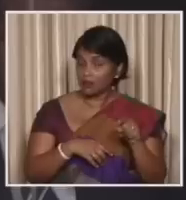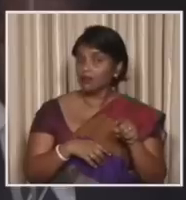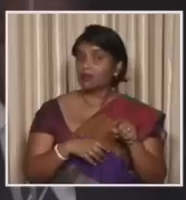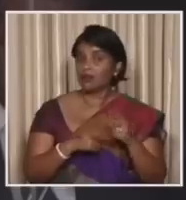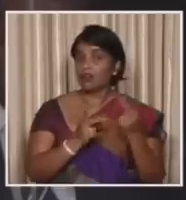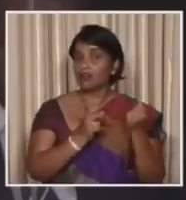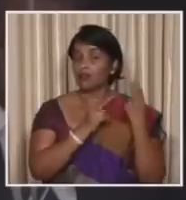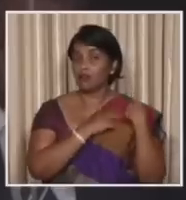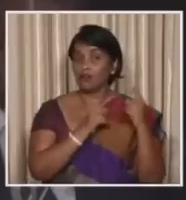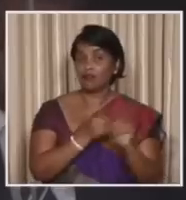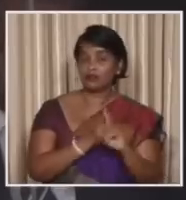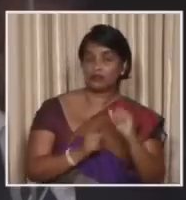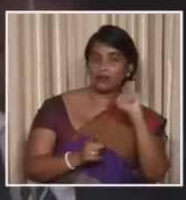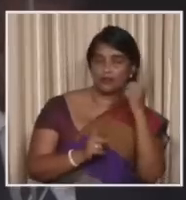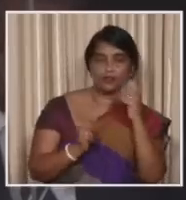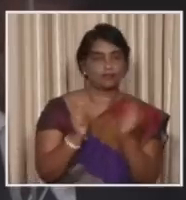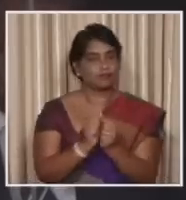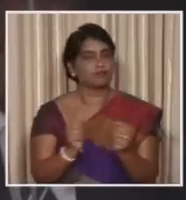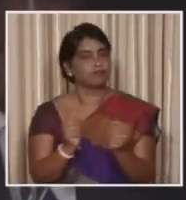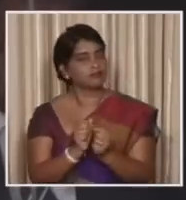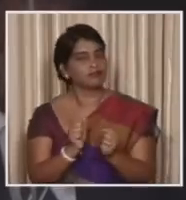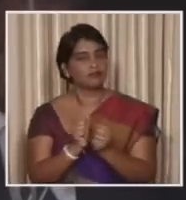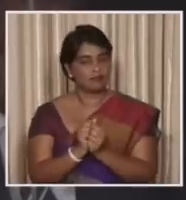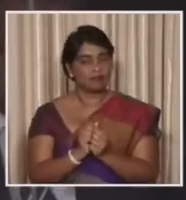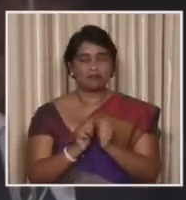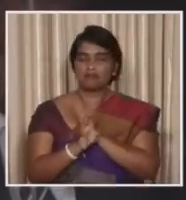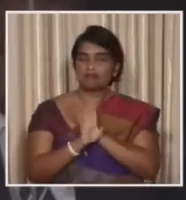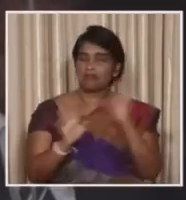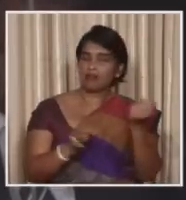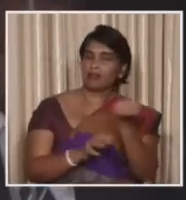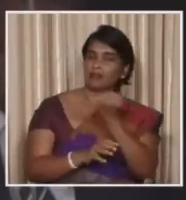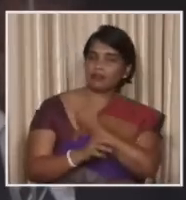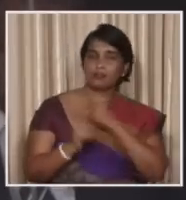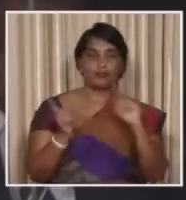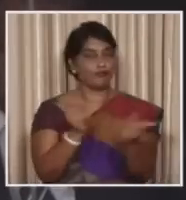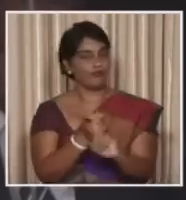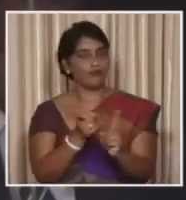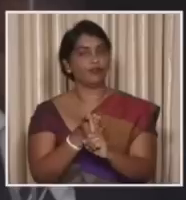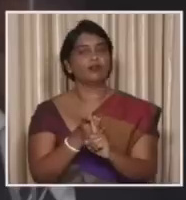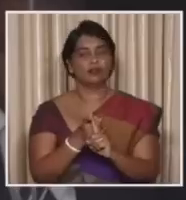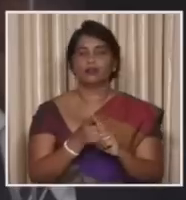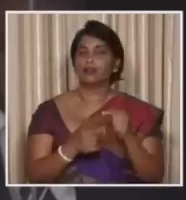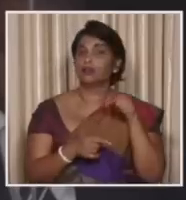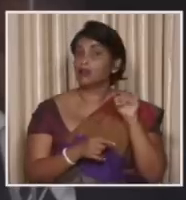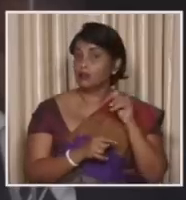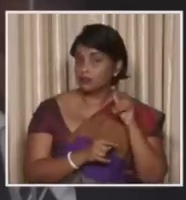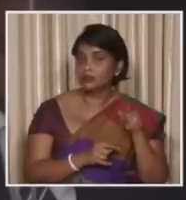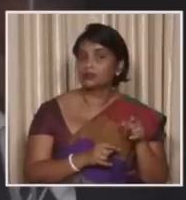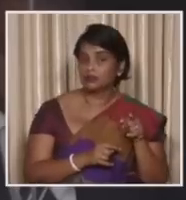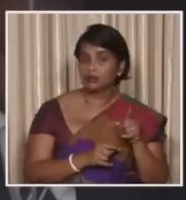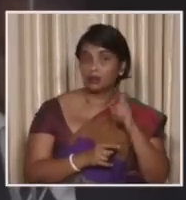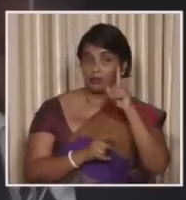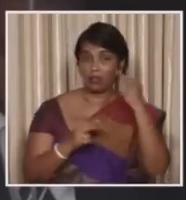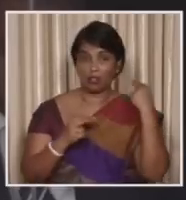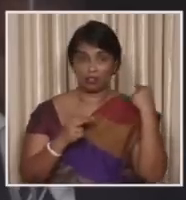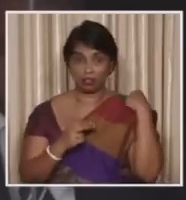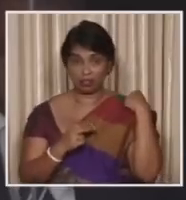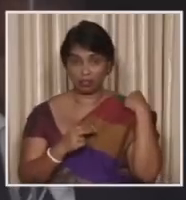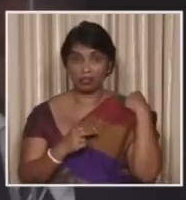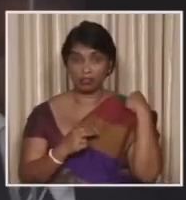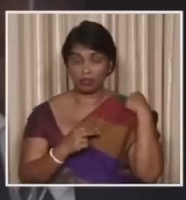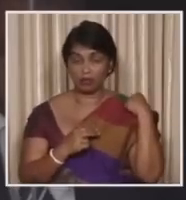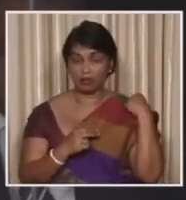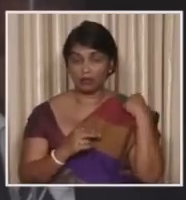තමයි මේ යුද්ධේ පෙරගමන් කරුවෝ හැටියට ඉඳගෙන විශාල කැපවීමෙන් ඒ සටන කරේ. සමහර අය ඒ පළවෙනි තරුව අඳින්නත්